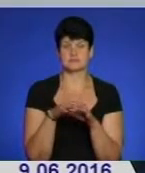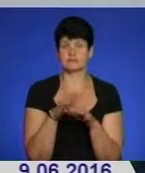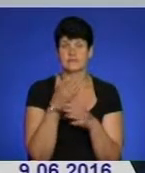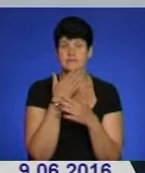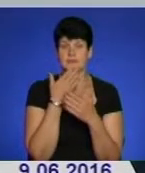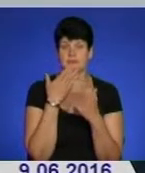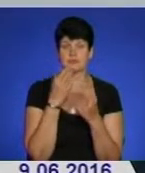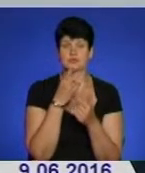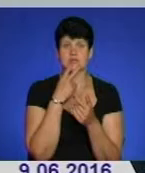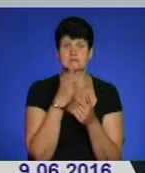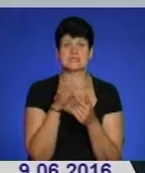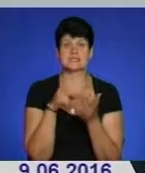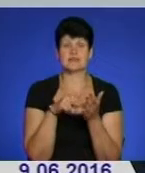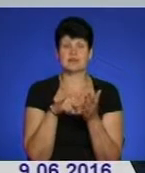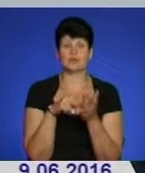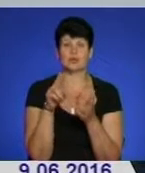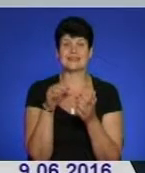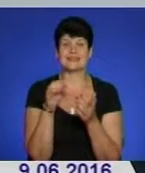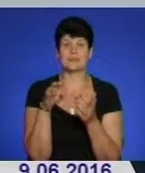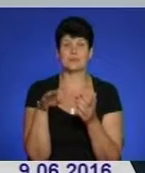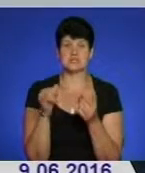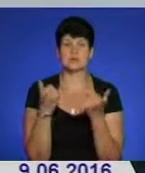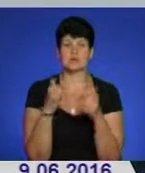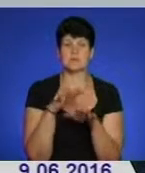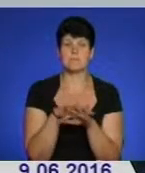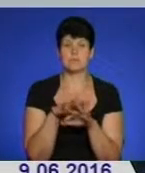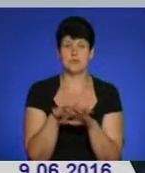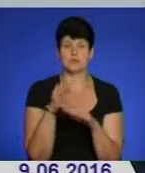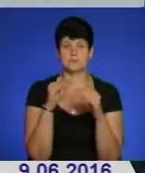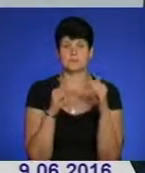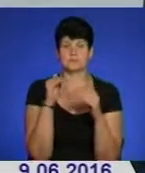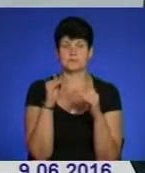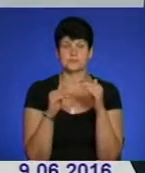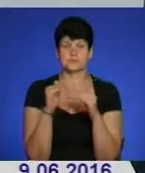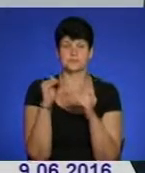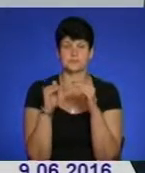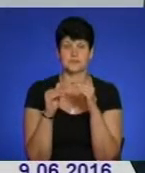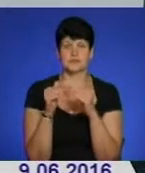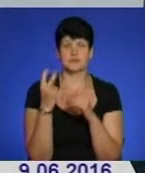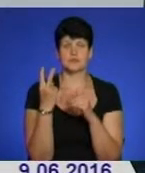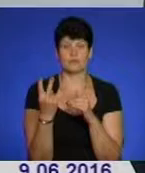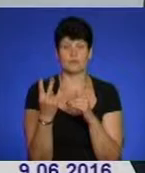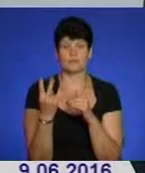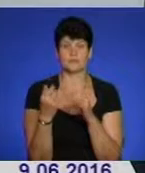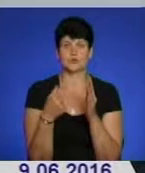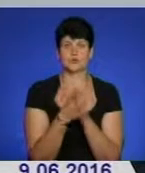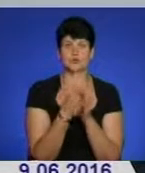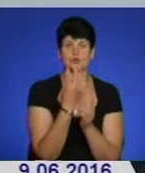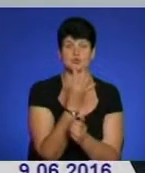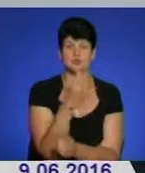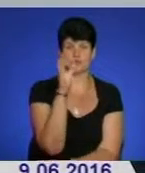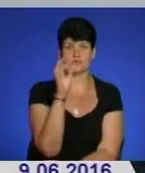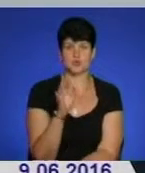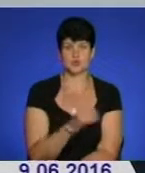подивимося ставки по депозитах, на сьогоднішній день вони по різних банках коливаються в межах від 2 до